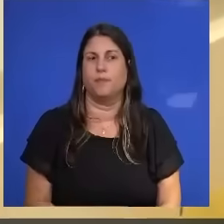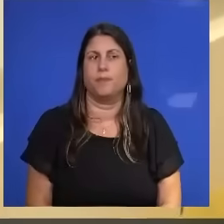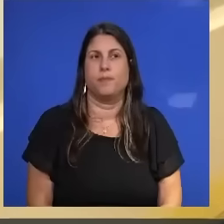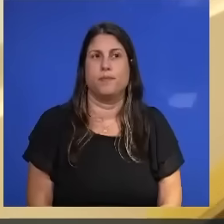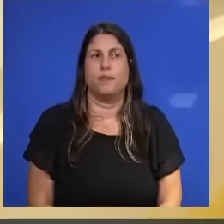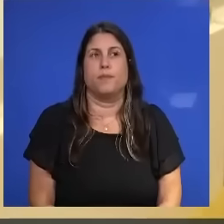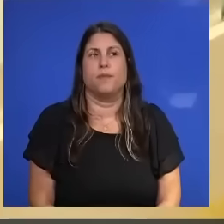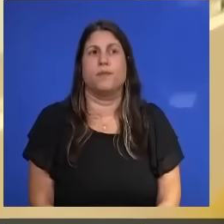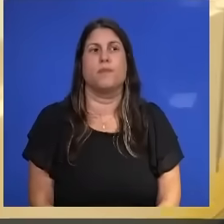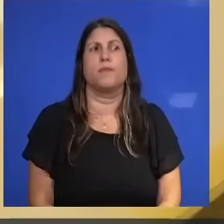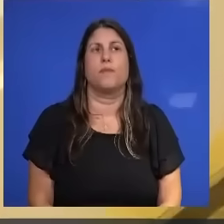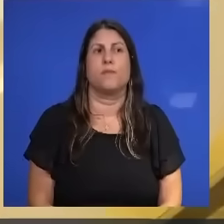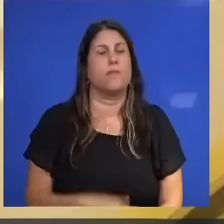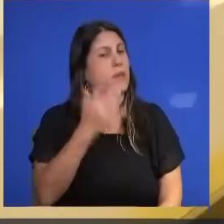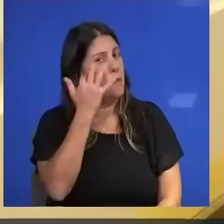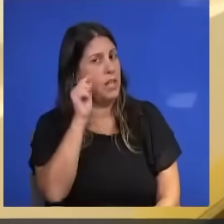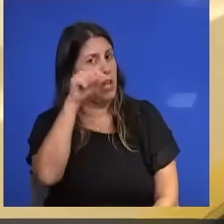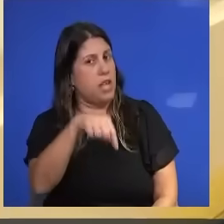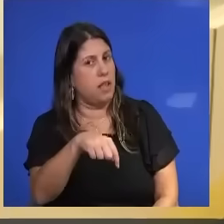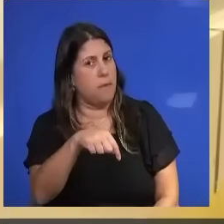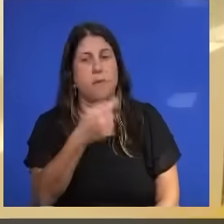מתי הגעתם לפה? אתמול.